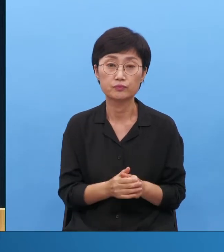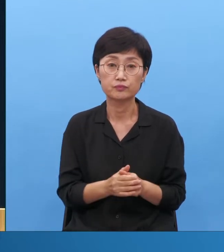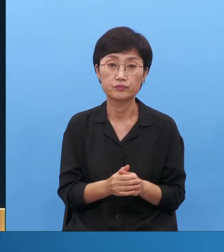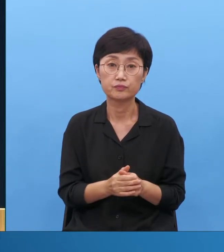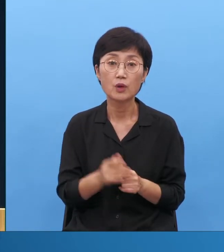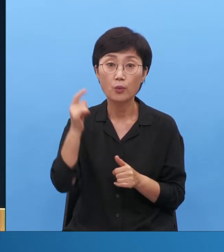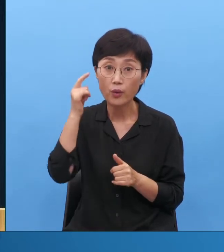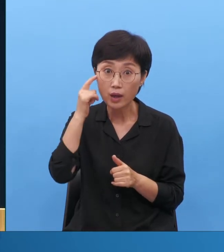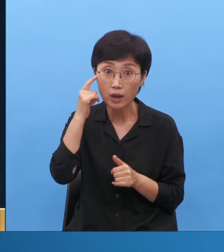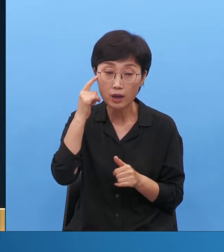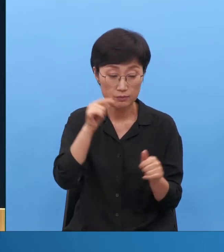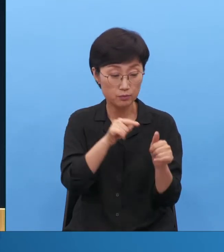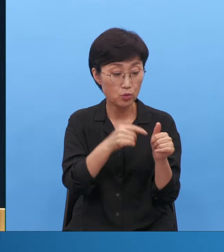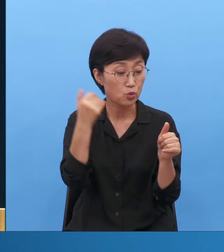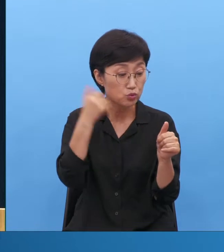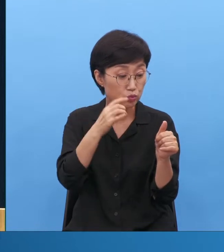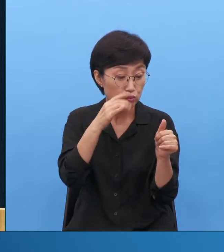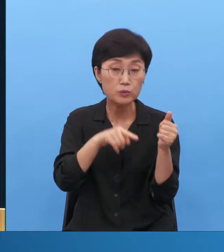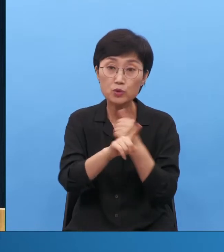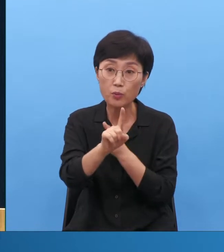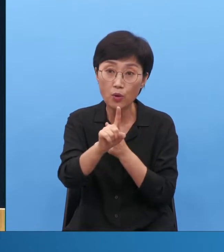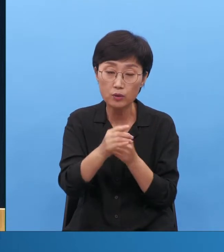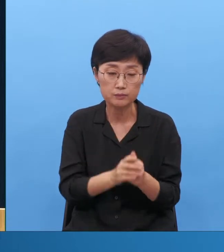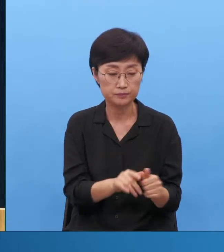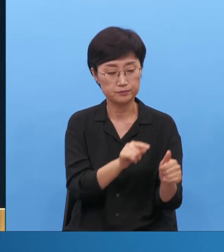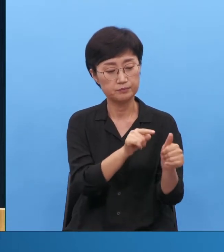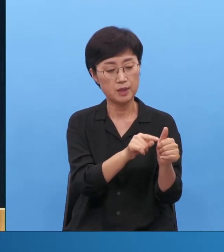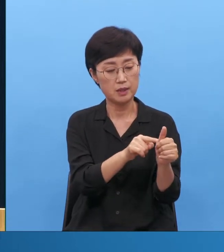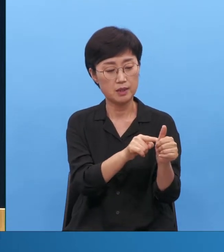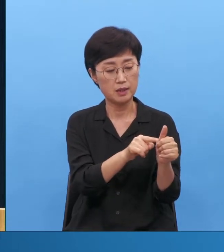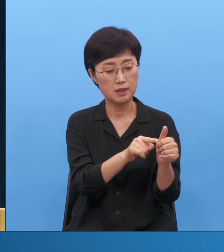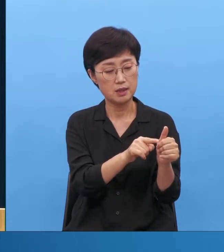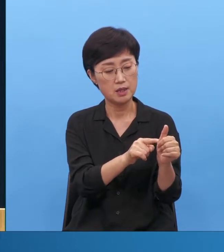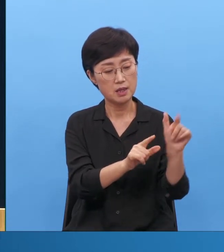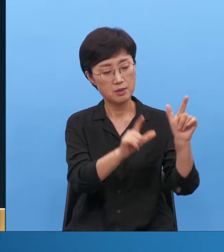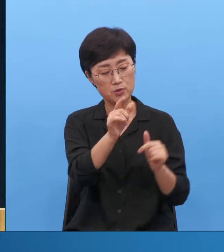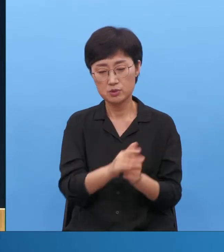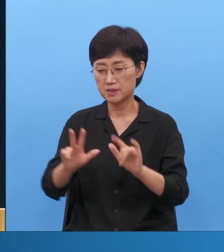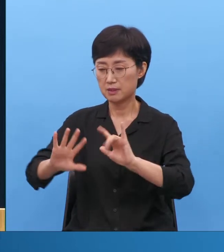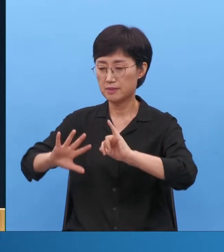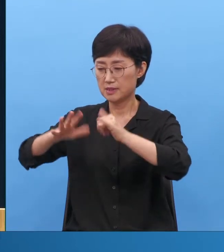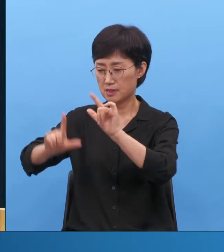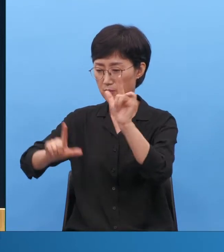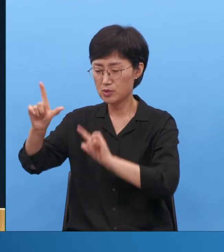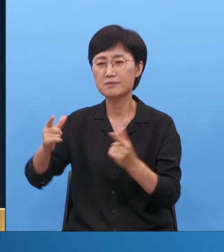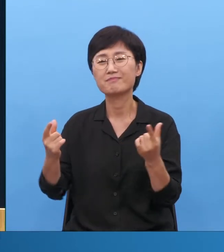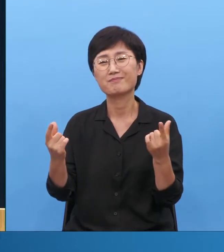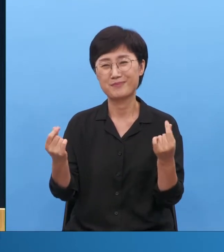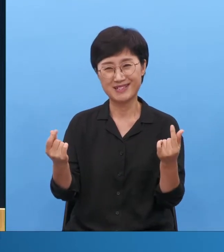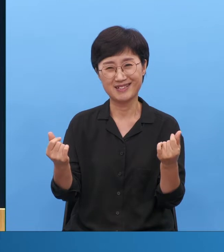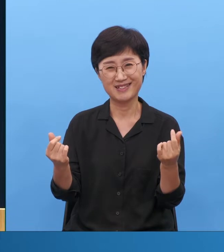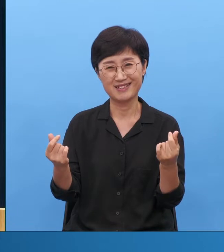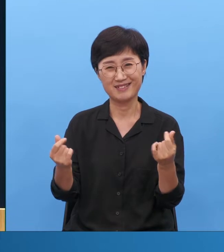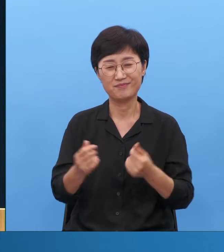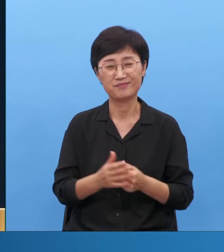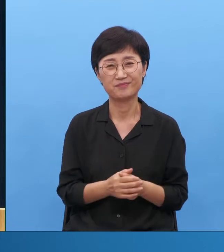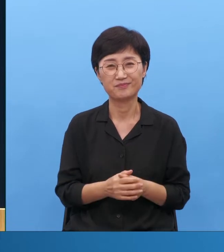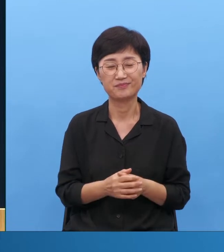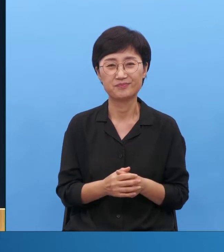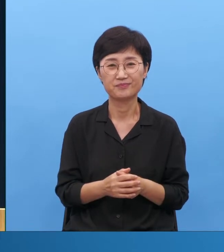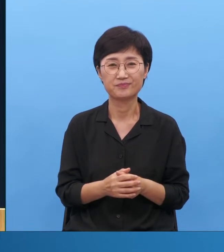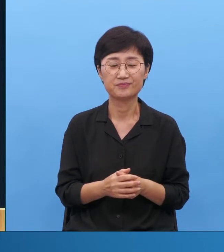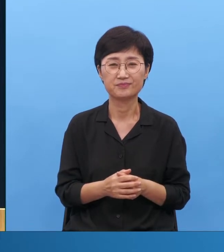왜냐하면 거의 지금 세상하고 같기 때문에 확인할 필요 있어요. We should look into this matter because he's very similar to